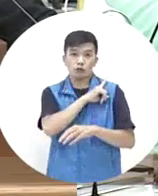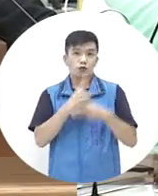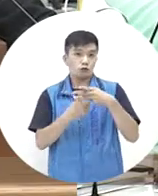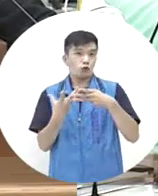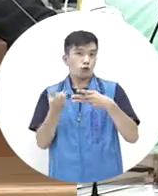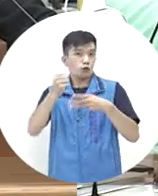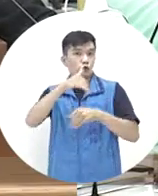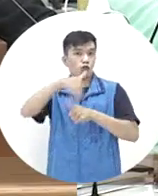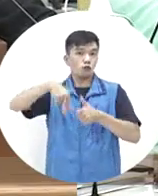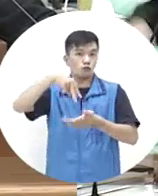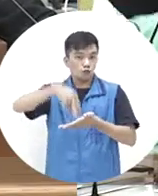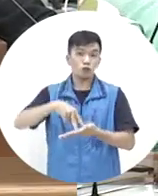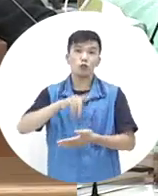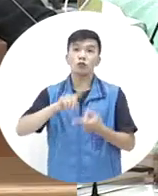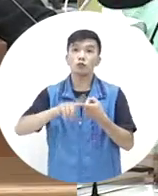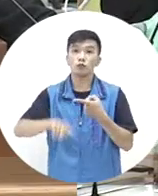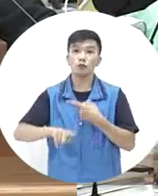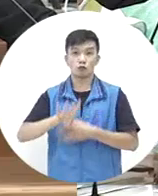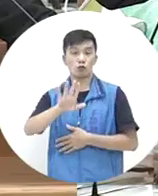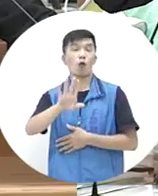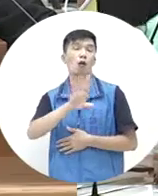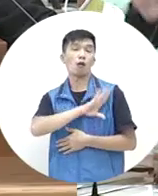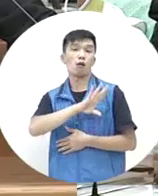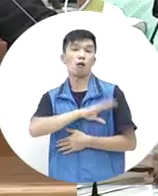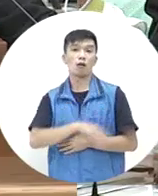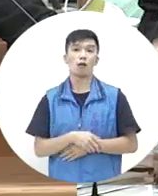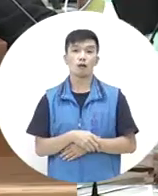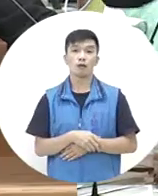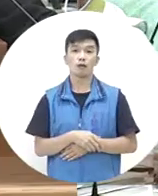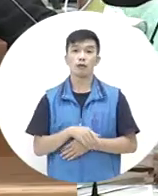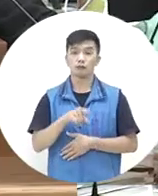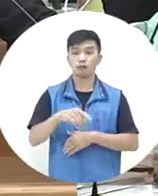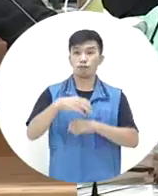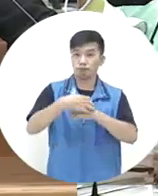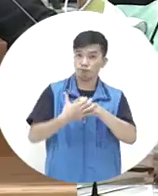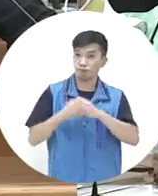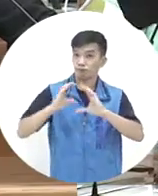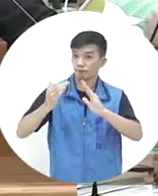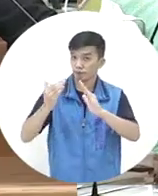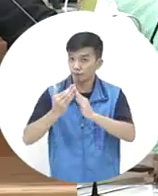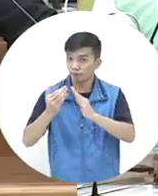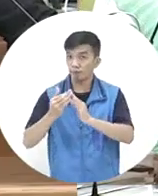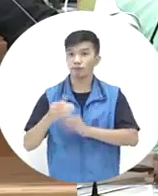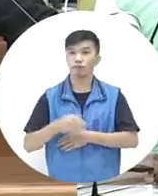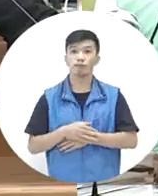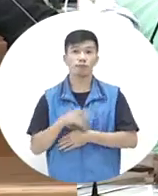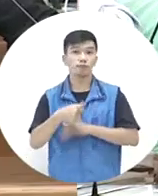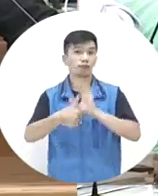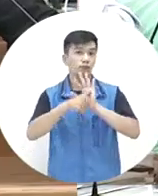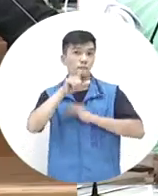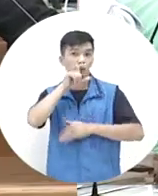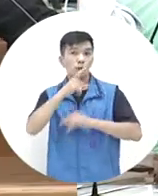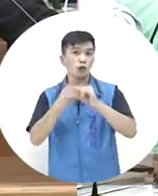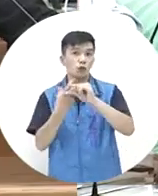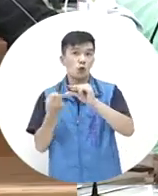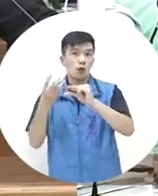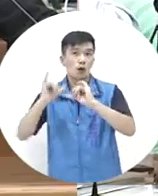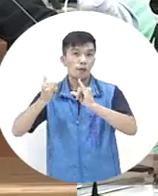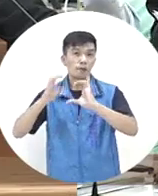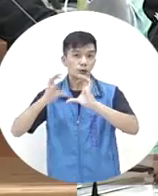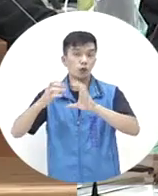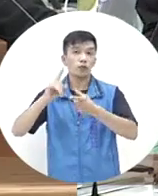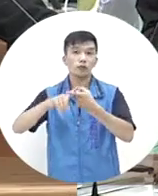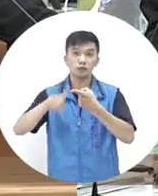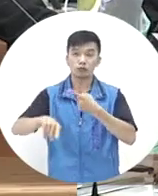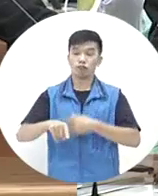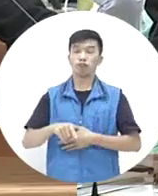中华民国本来就是一个国家。 对啊，所以你捍卫我们的国家。 当然，我们捍卫我们国家。 我们的国民叫做中华民国，对不对？ 我们捍卫中华民